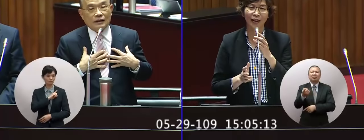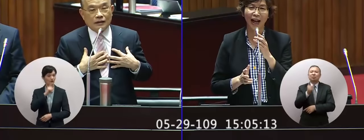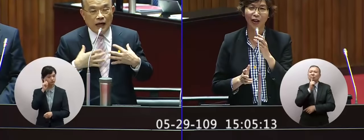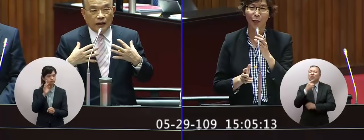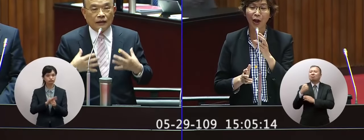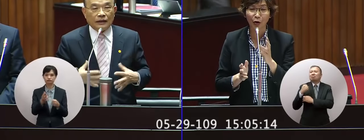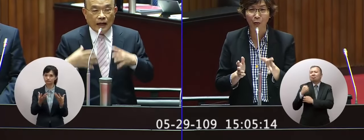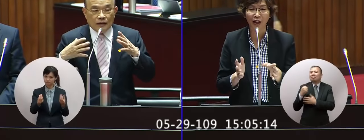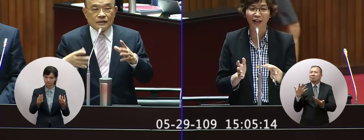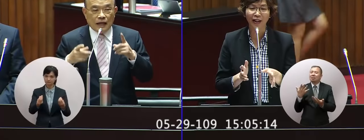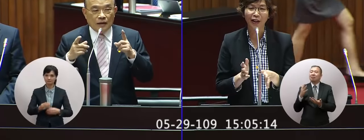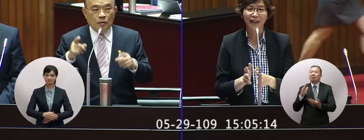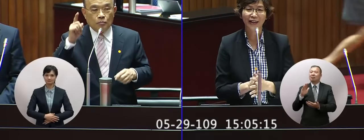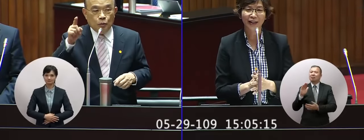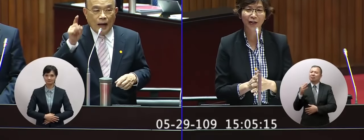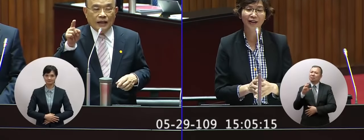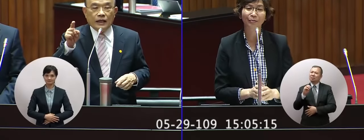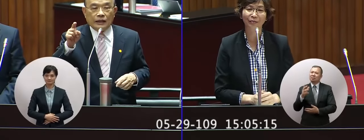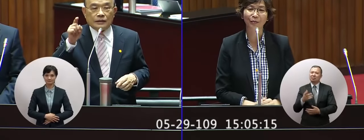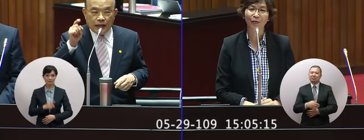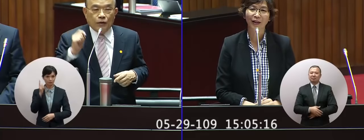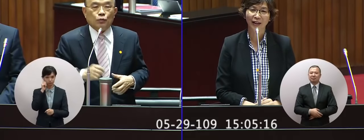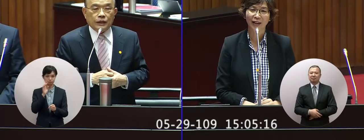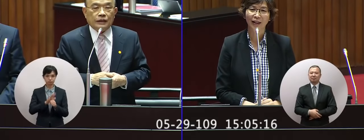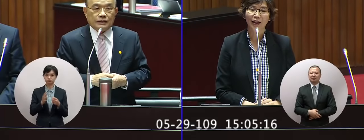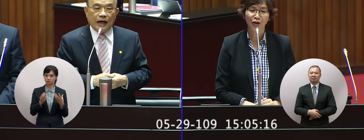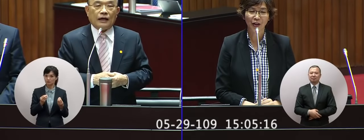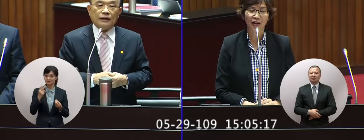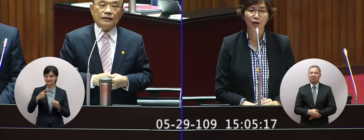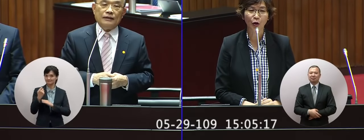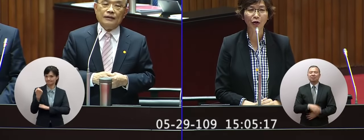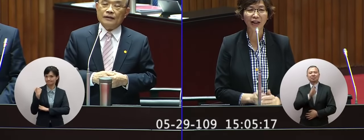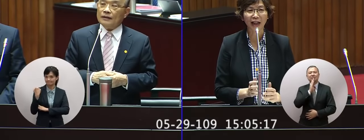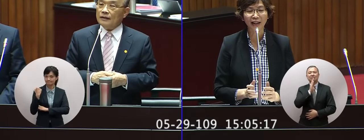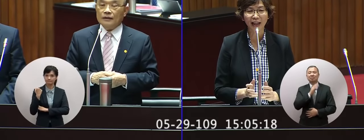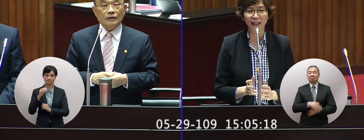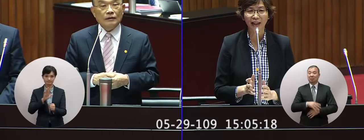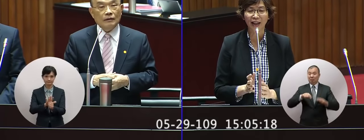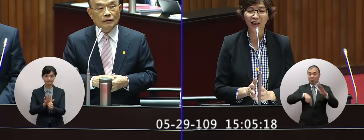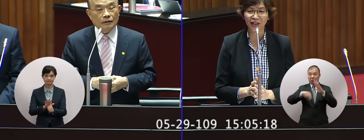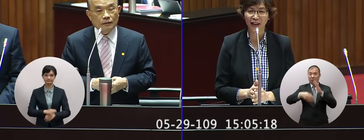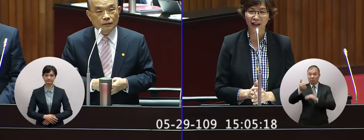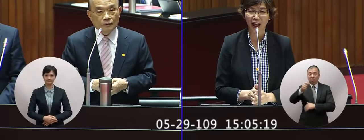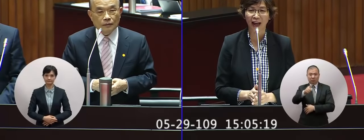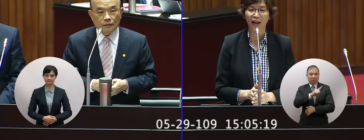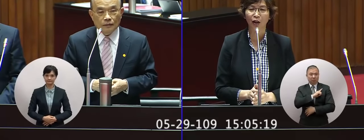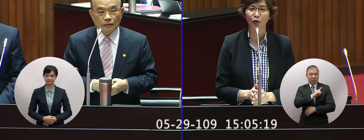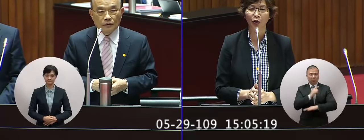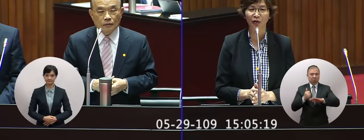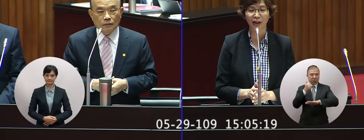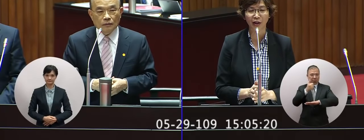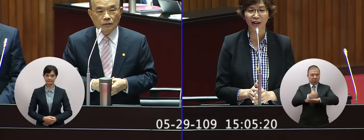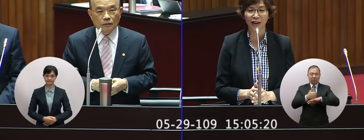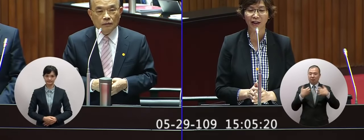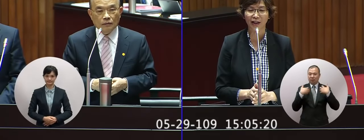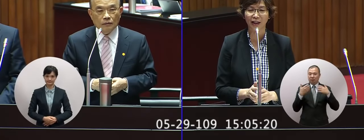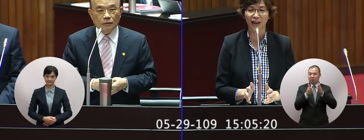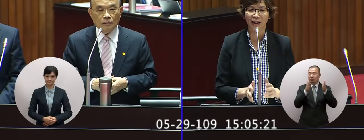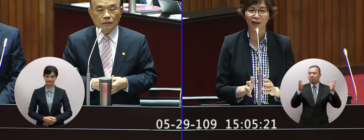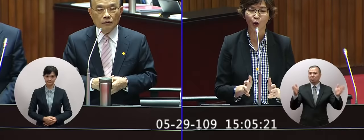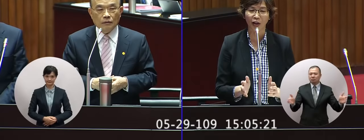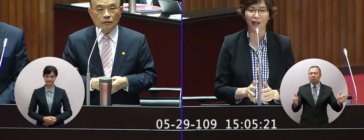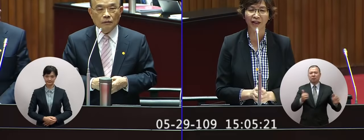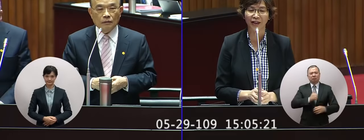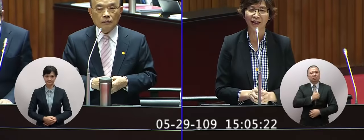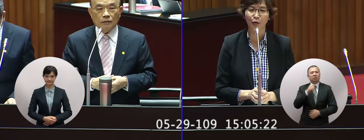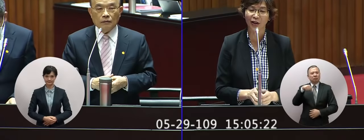量了，那有没有？ 但 没有 在不满意，在努力这样。 是，所以院长在你的任期内，因为其实这是一